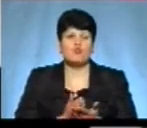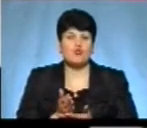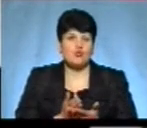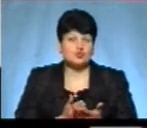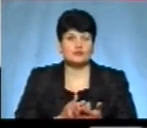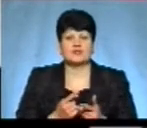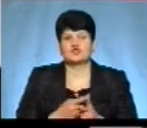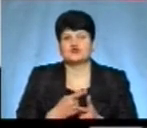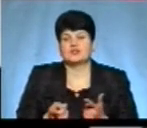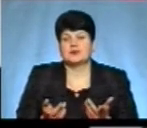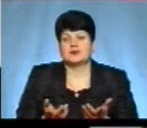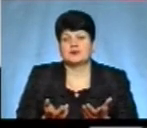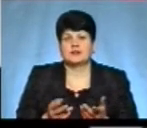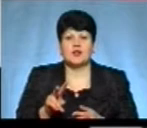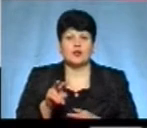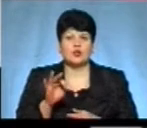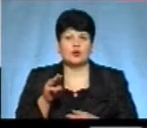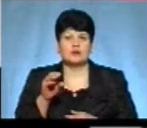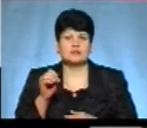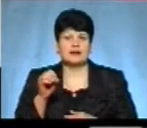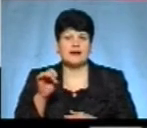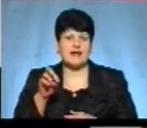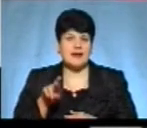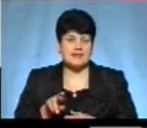якісь, наприклад, лотереї, так? Чи, наприклад,